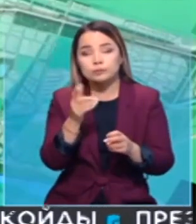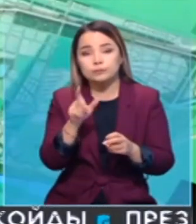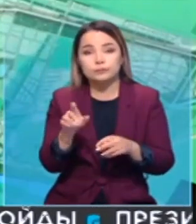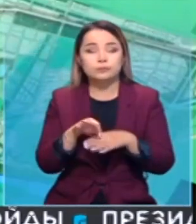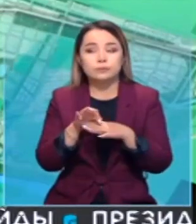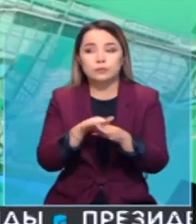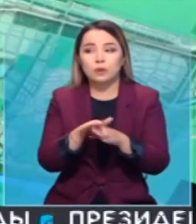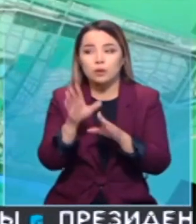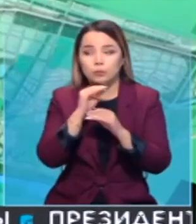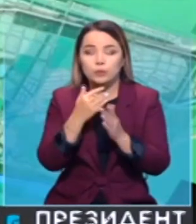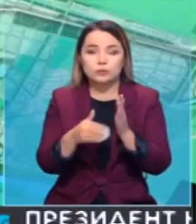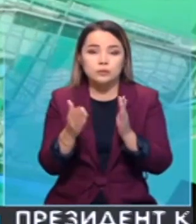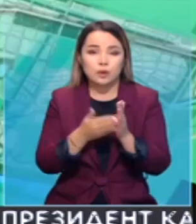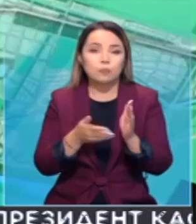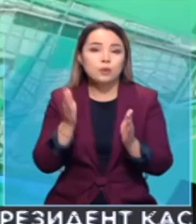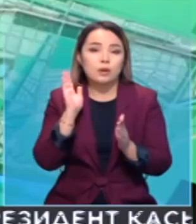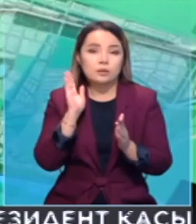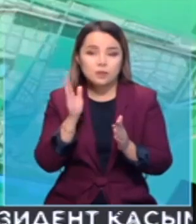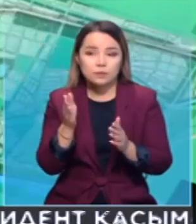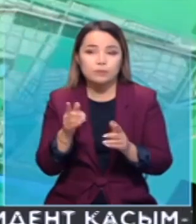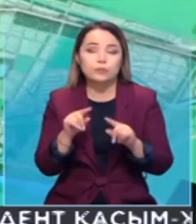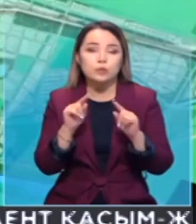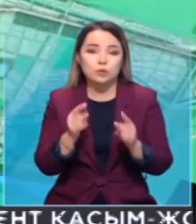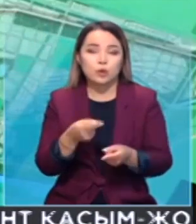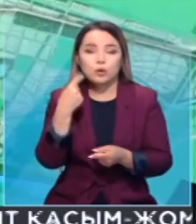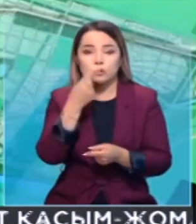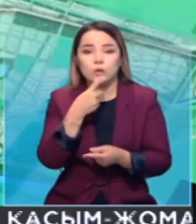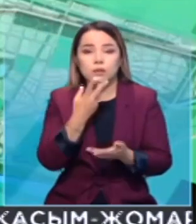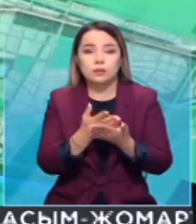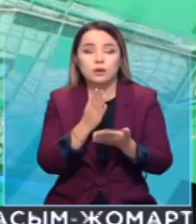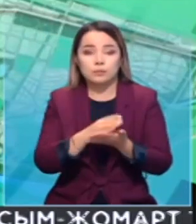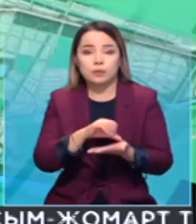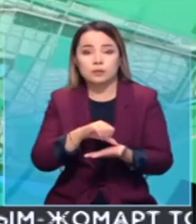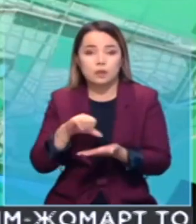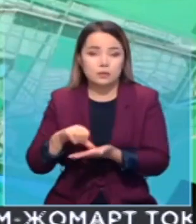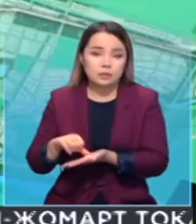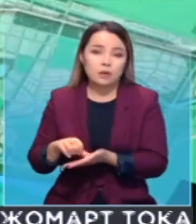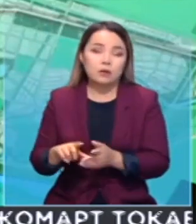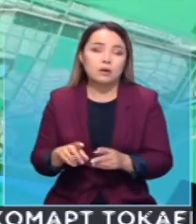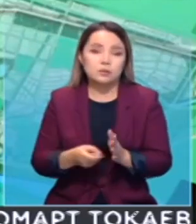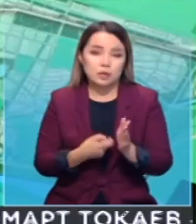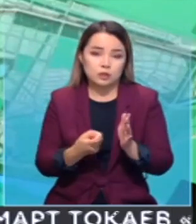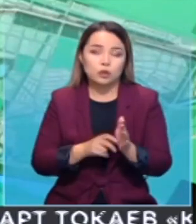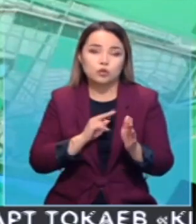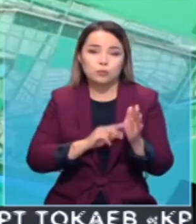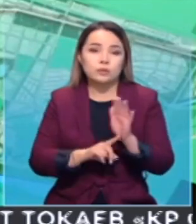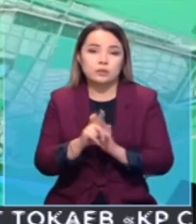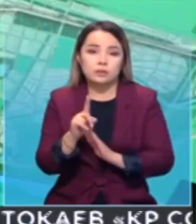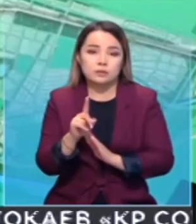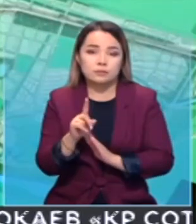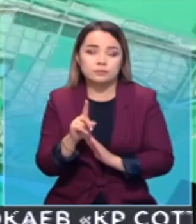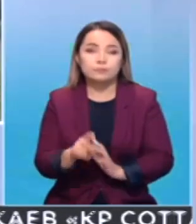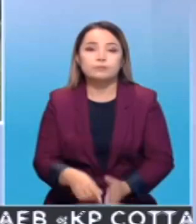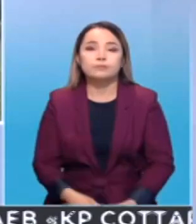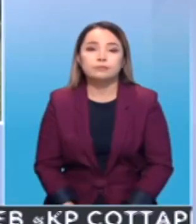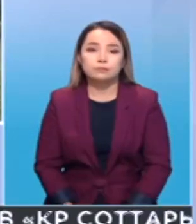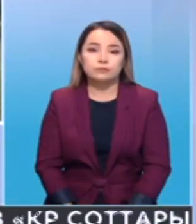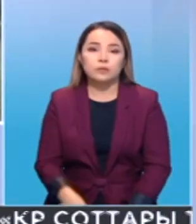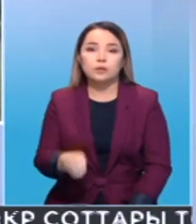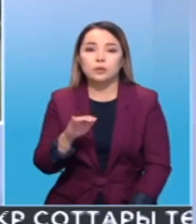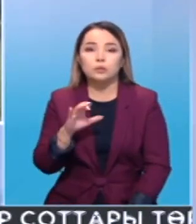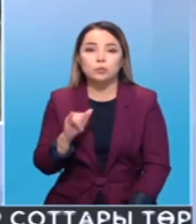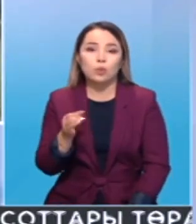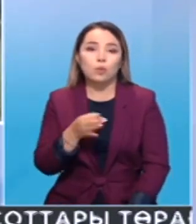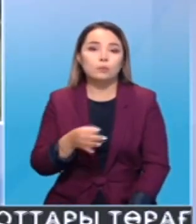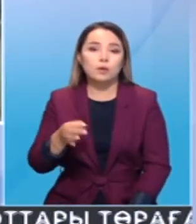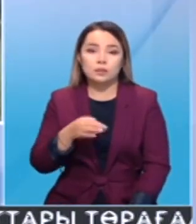жетпей жойылатын болады. Ұсталған тұлғаларға қатысты тергеу амалдары жүргізілуде.